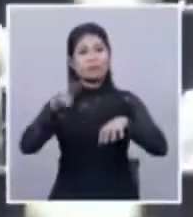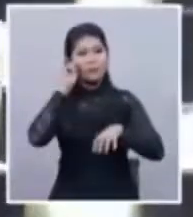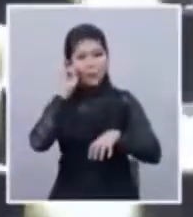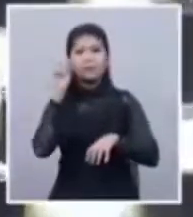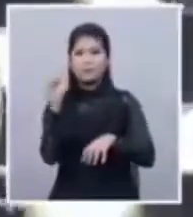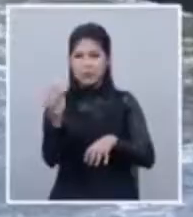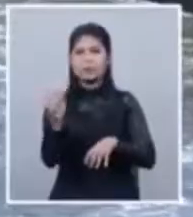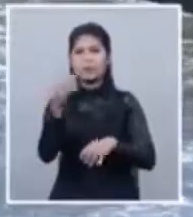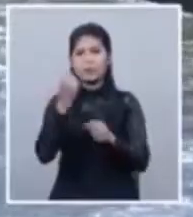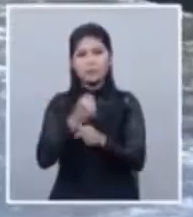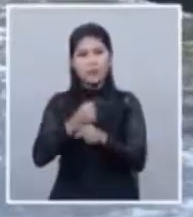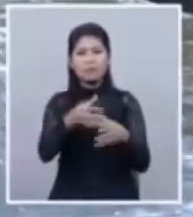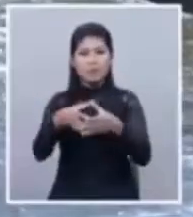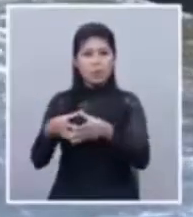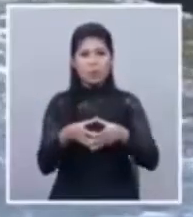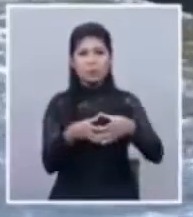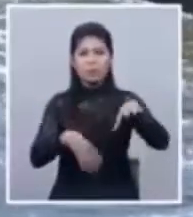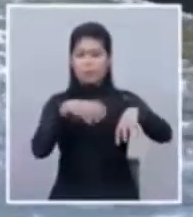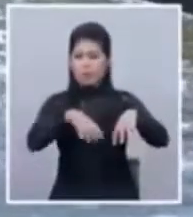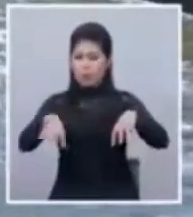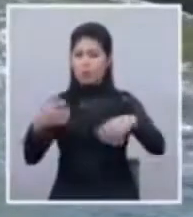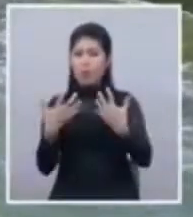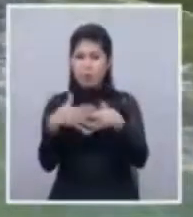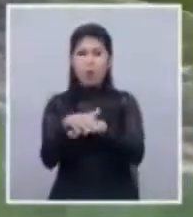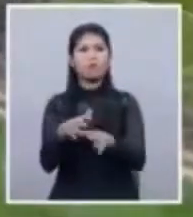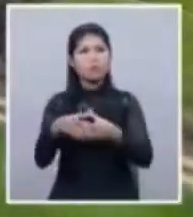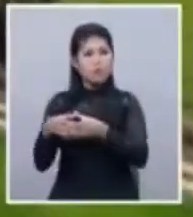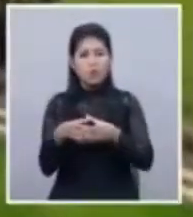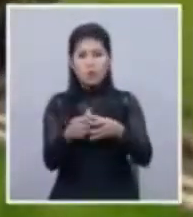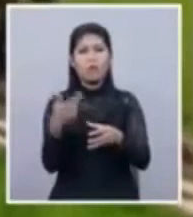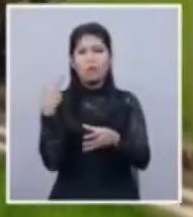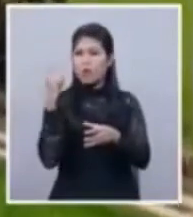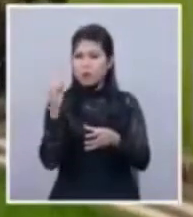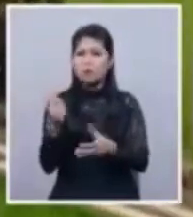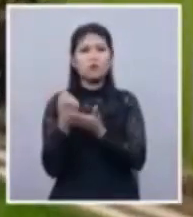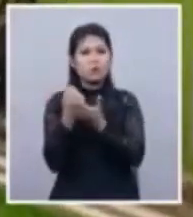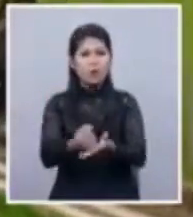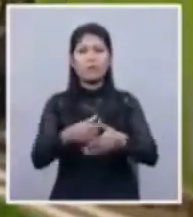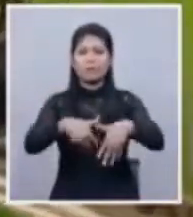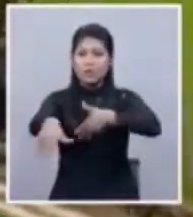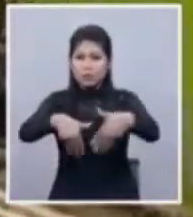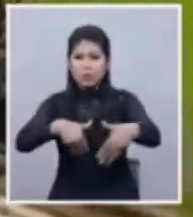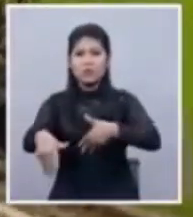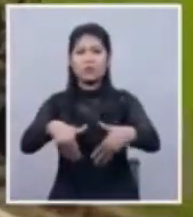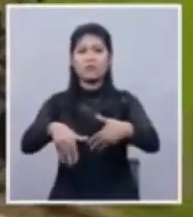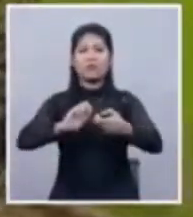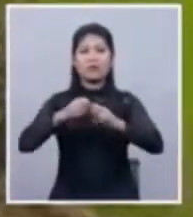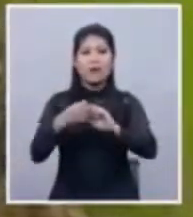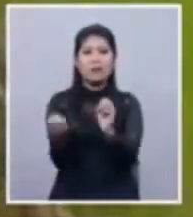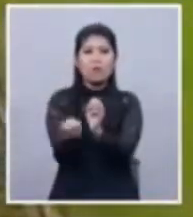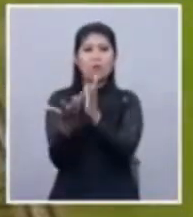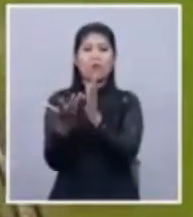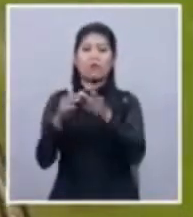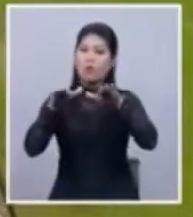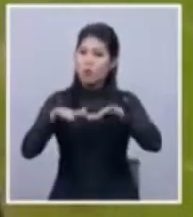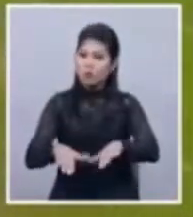ด้วยการทำงานแบบนี้เนี่ยเกิดประสิทธิภาพให้กับพี่น้องประชาชนเพิ่มผลผลิตให้เกษตรกรลดความเสียหายกับพี่น้องประชาชนได้นะครับอันนี้เป็นผล